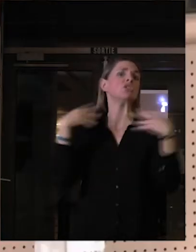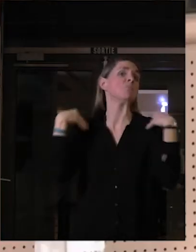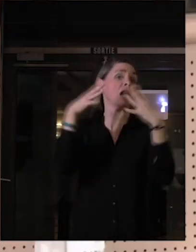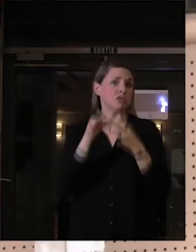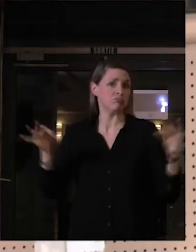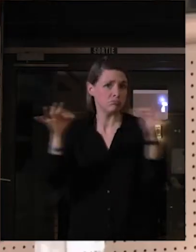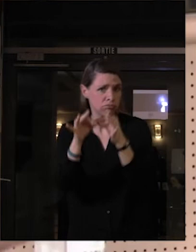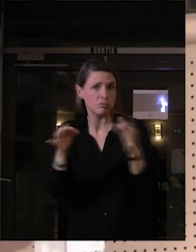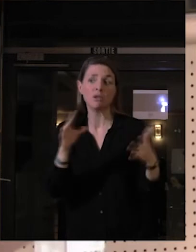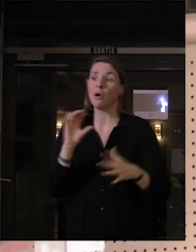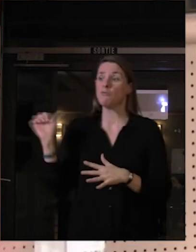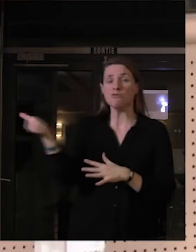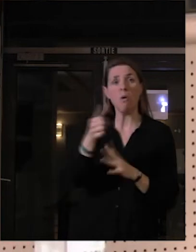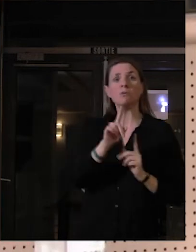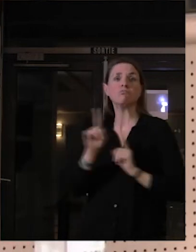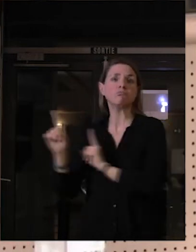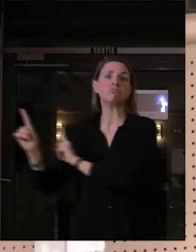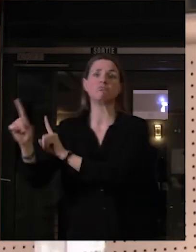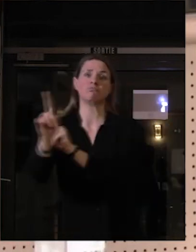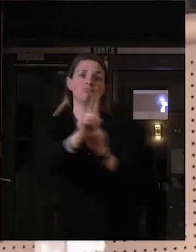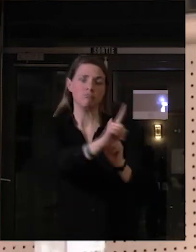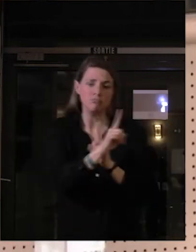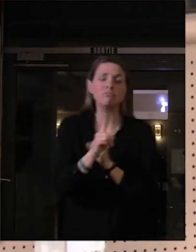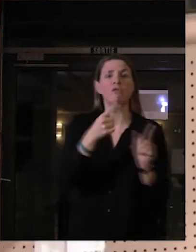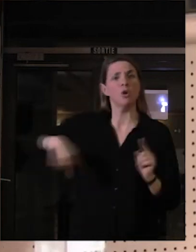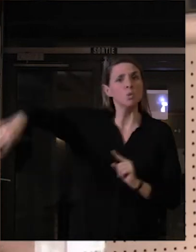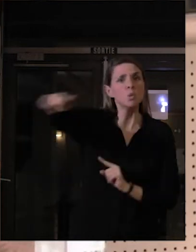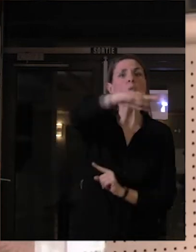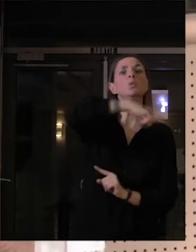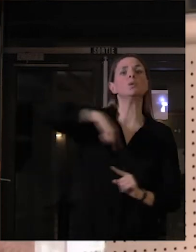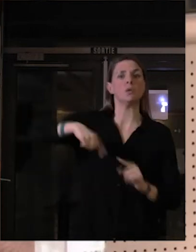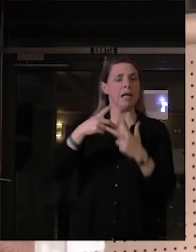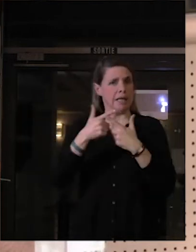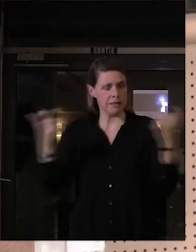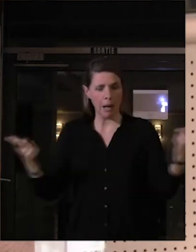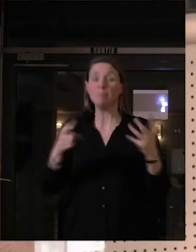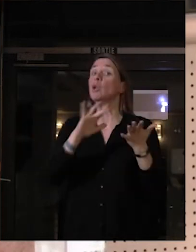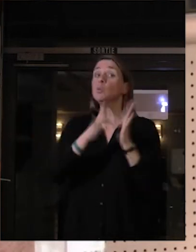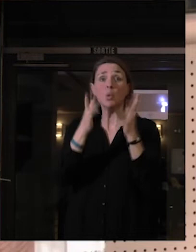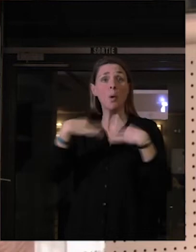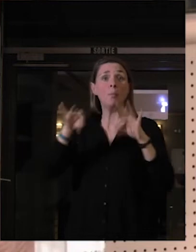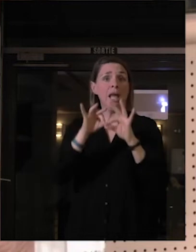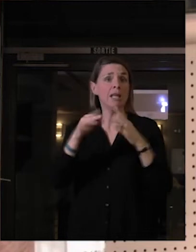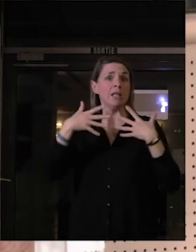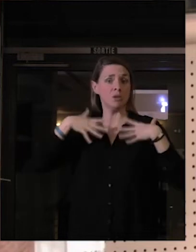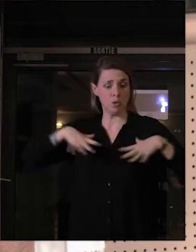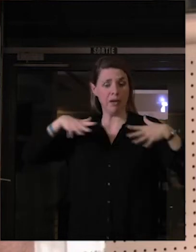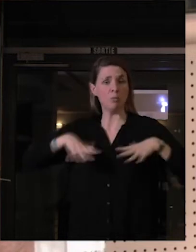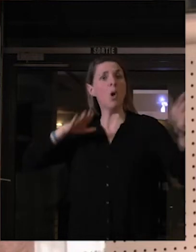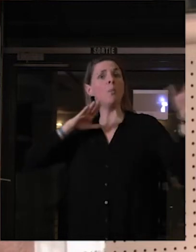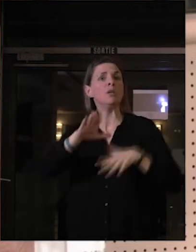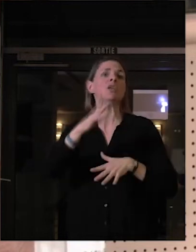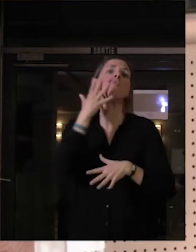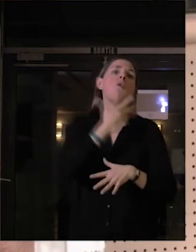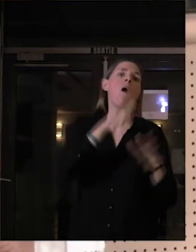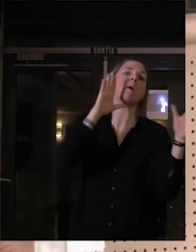apparaît tous les uns derrière les autres. On rentre, on fait le tour du gymnase, etc. Tous les pays sont en survêtement de leur pays, avec les